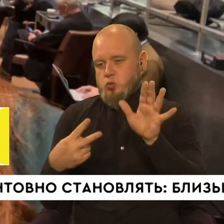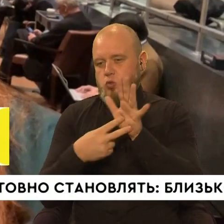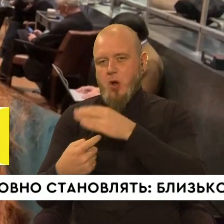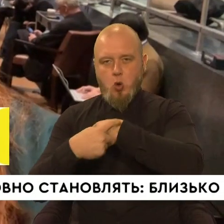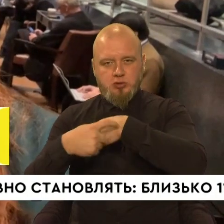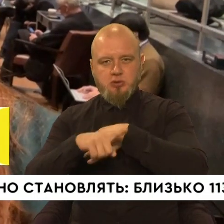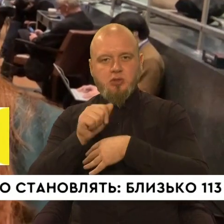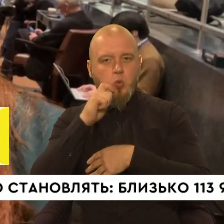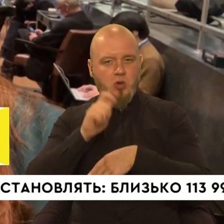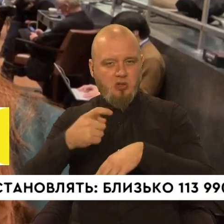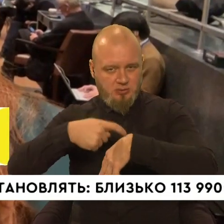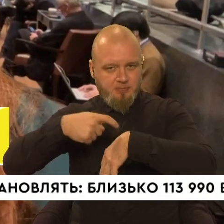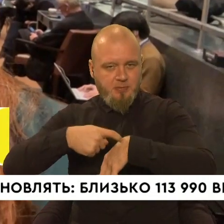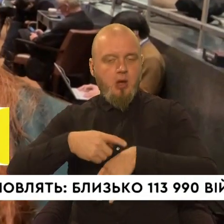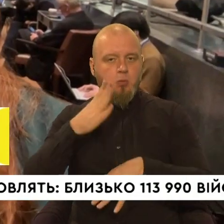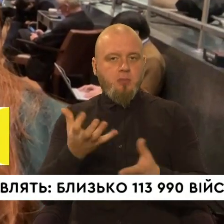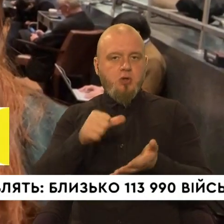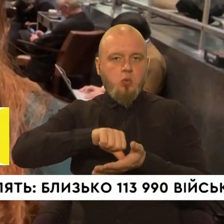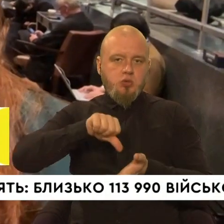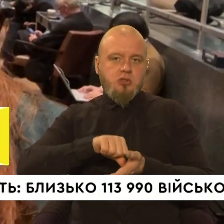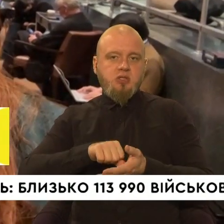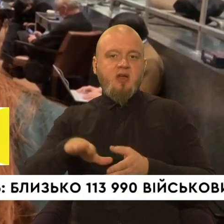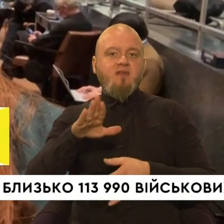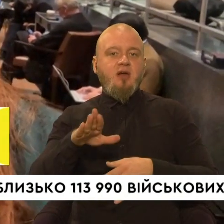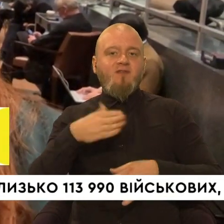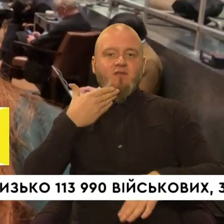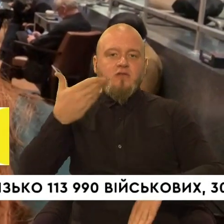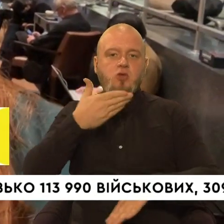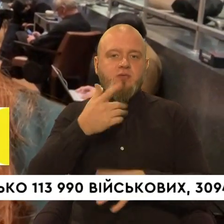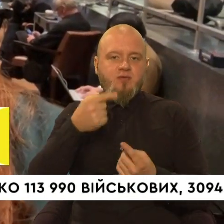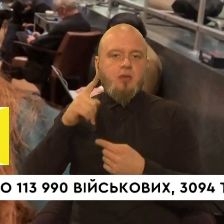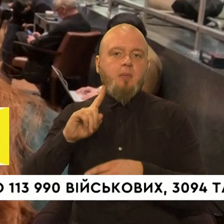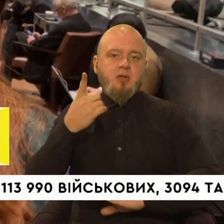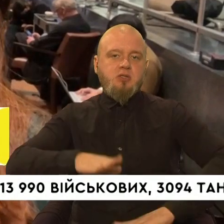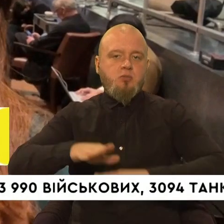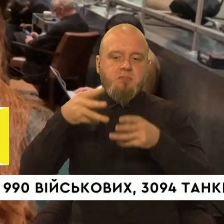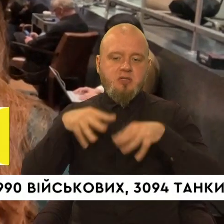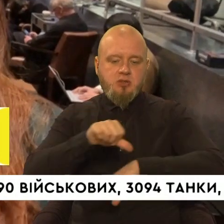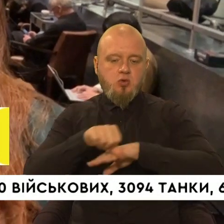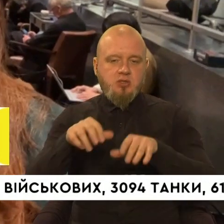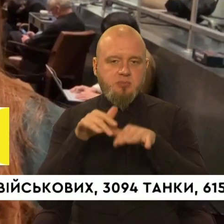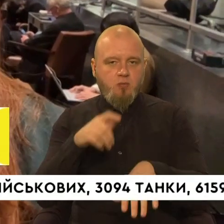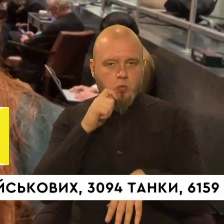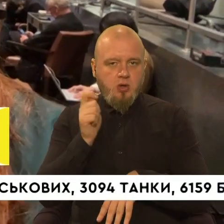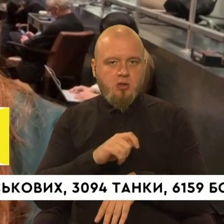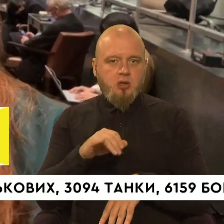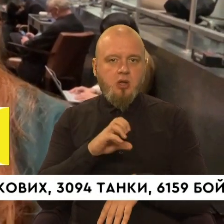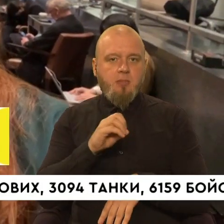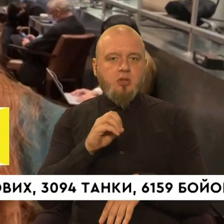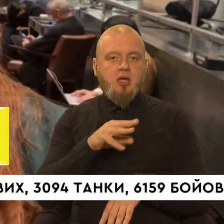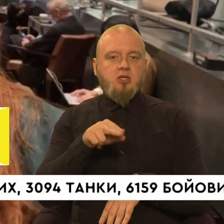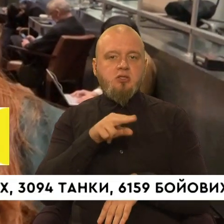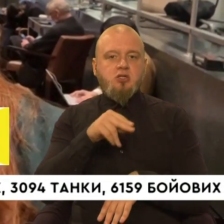за Україною, буде брати участь в виступати відповідно перша заступниця міністра закордонних справ України імені